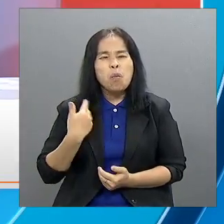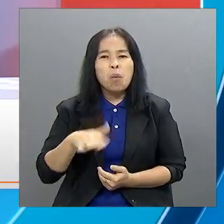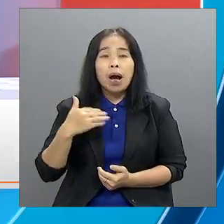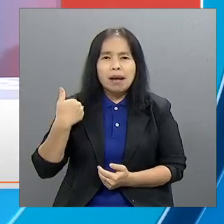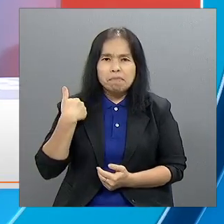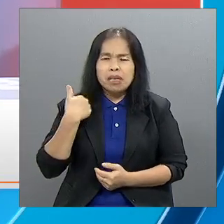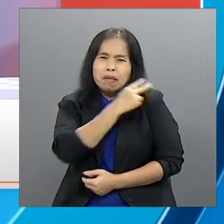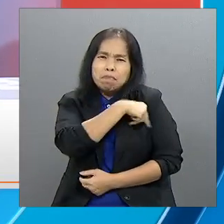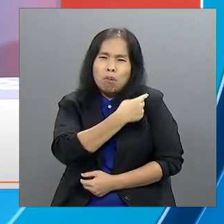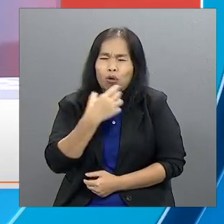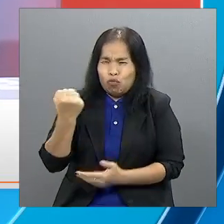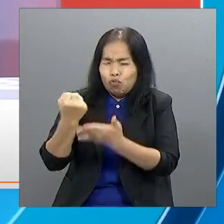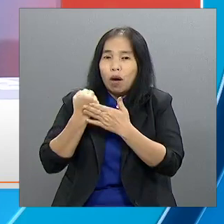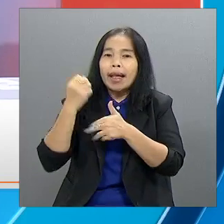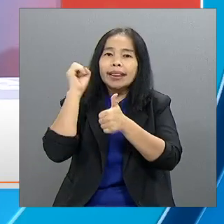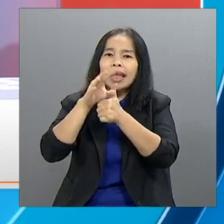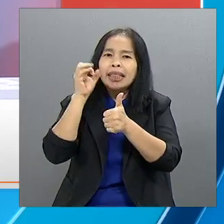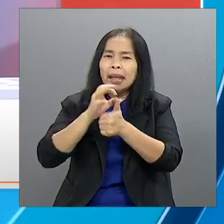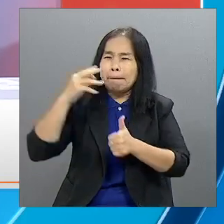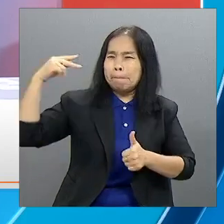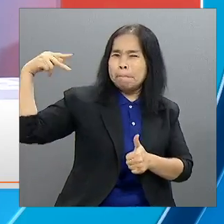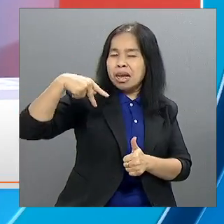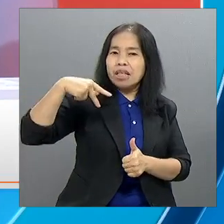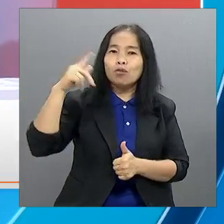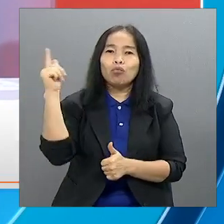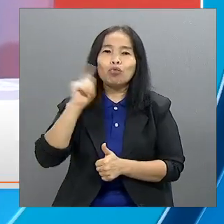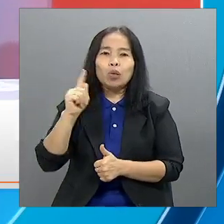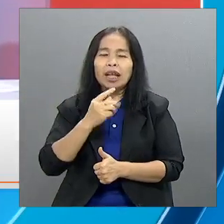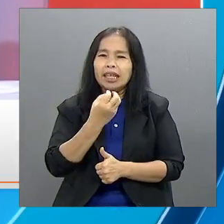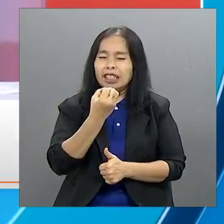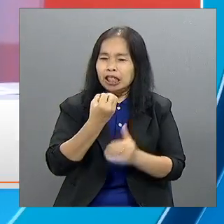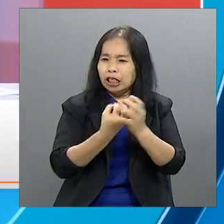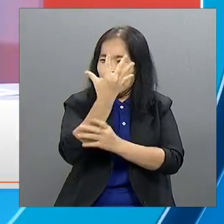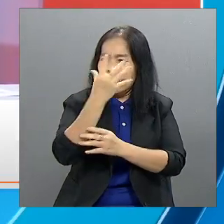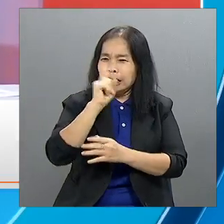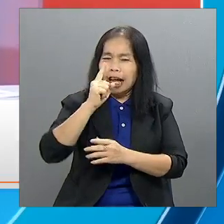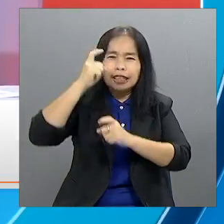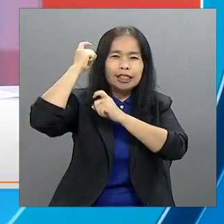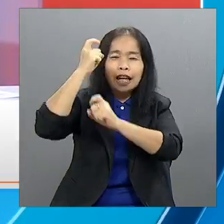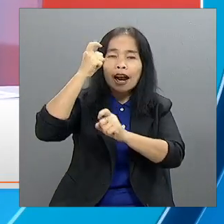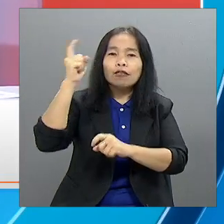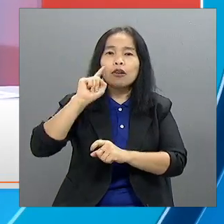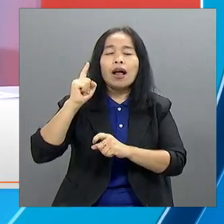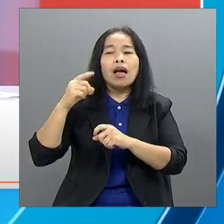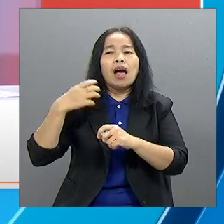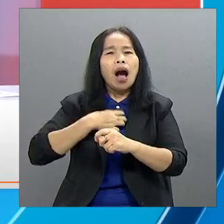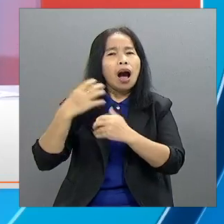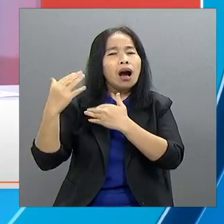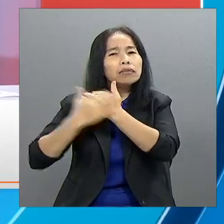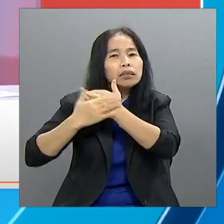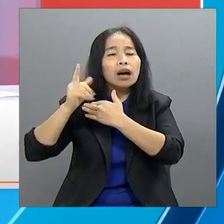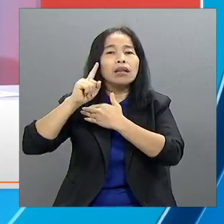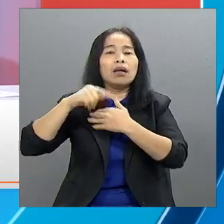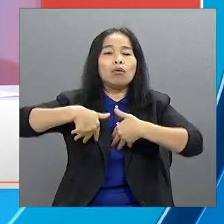ว่าถ้ากินเข้าไปแล้วพิษมันจะรุนแรงกว่าชนิดอื่นๆหรือว่าอยากจะเตือนหรือว่าให้คำแนะนำให้ประชาชนในช่วงนี้ยังไงบ้าง